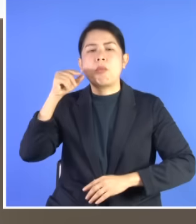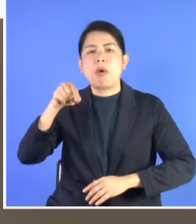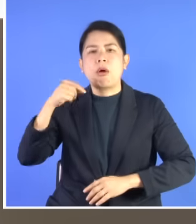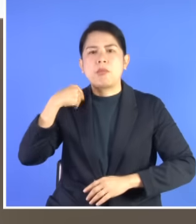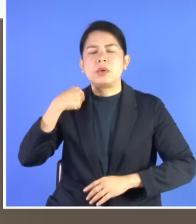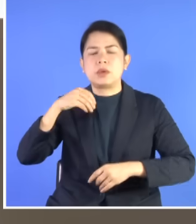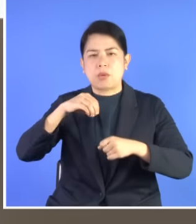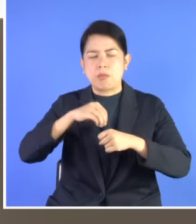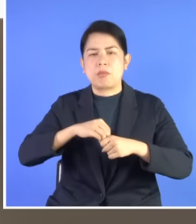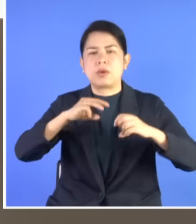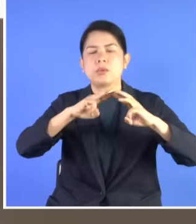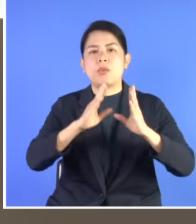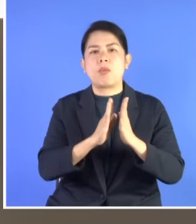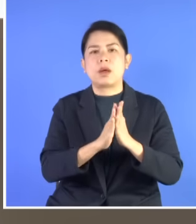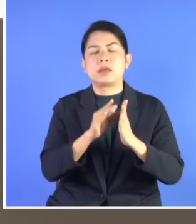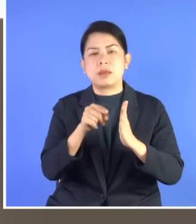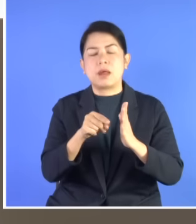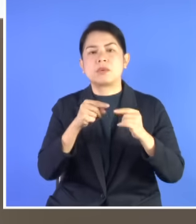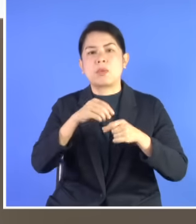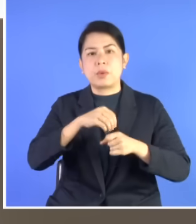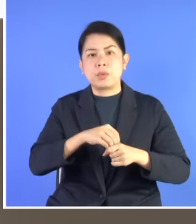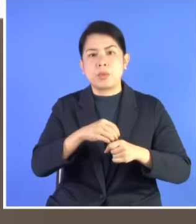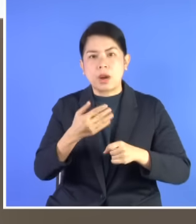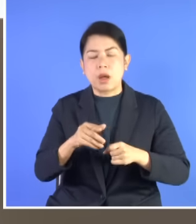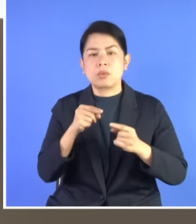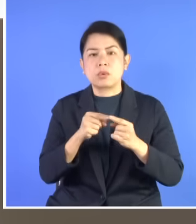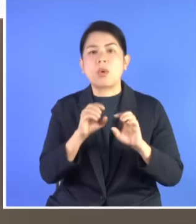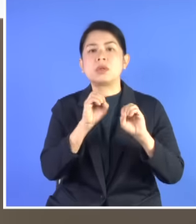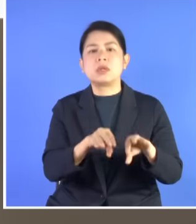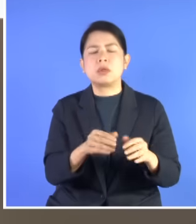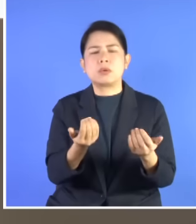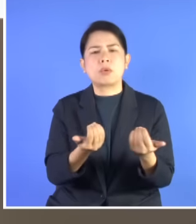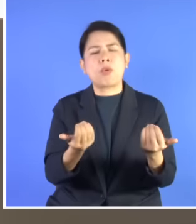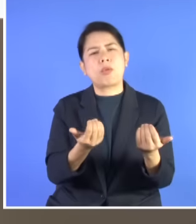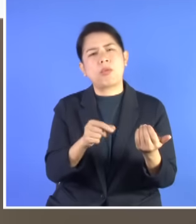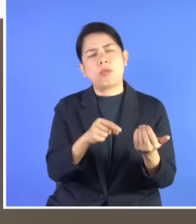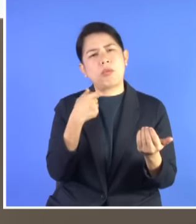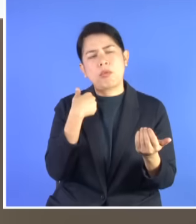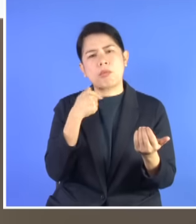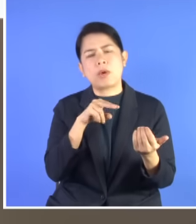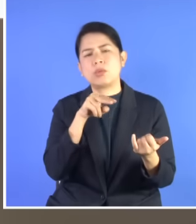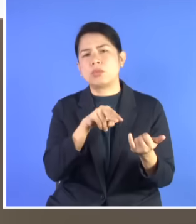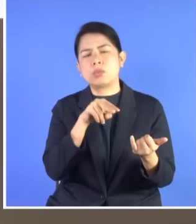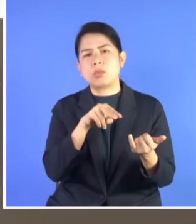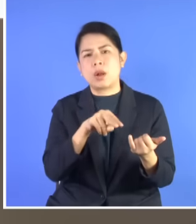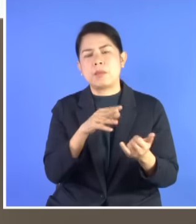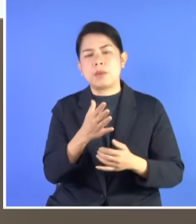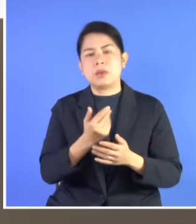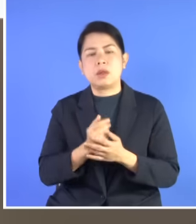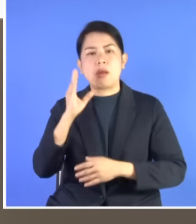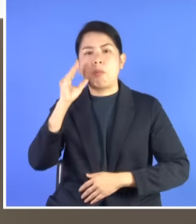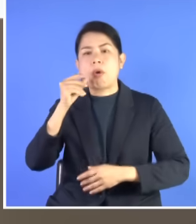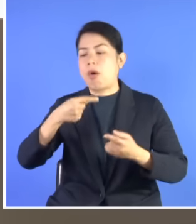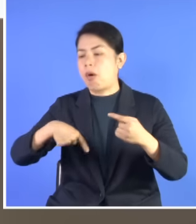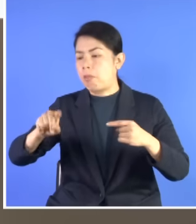อยู่ที่วัดมาอยู่พักหนึ่งแล้วปล่อยให้เด็กเนี่ยอยู่ตามยถากรรมไม่สนใจแล้วก็ตัวพ่อเนี่ยก็หายไปกับ